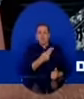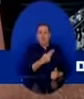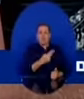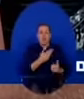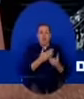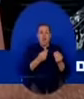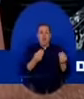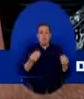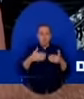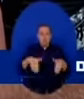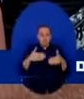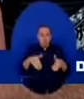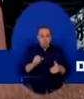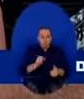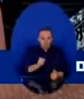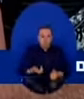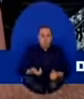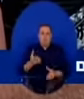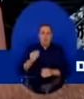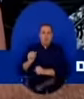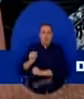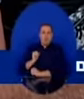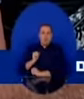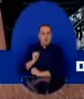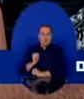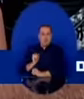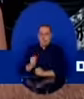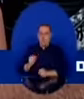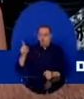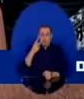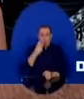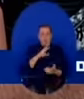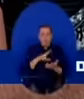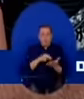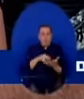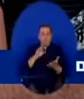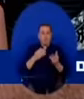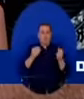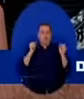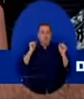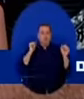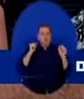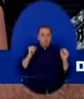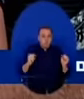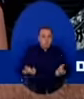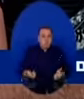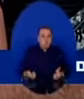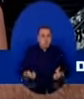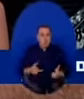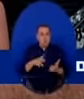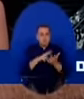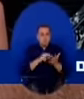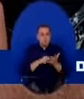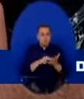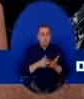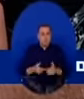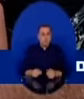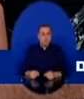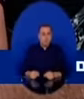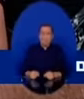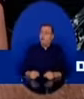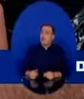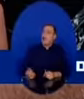הרבה מחסומים, הרבה חיילים, גם את הולכת לראות הפגנות בתמונות שלנו, בצד אבל הפלסטיני. אבל